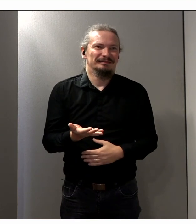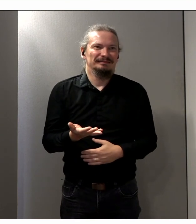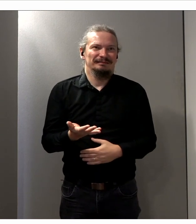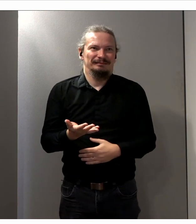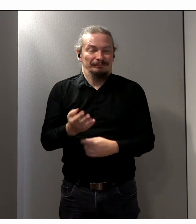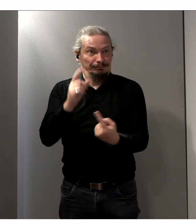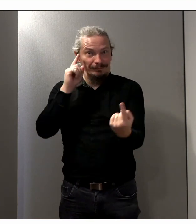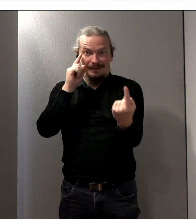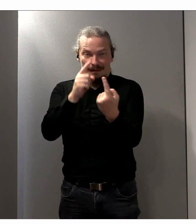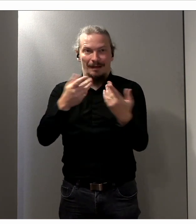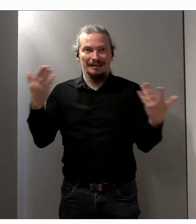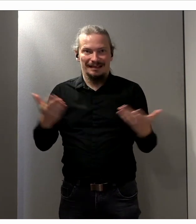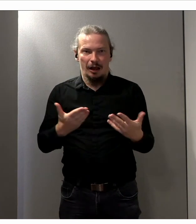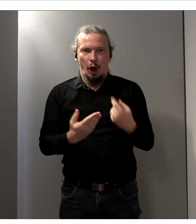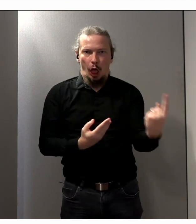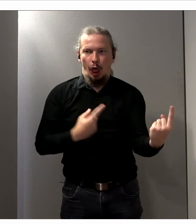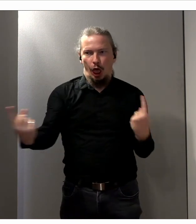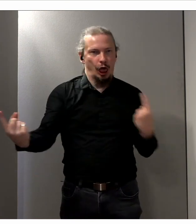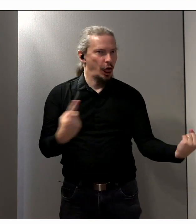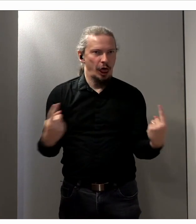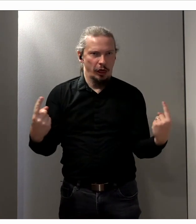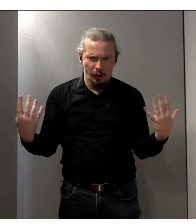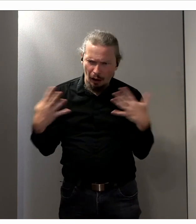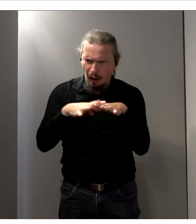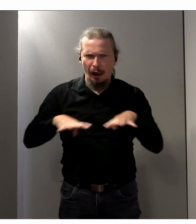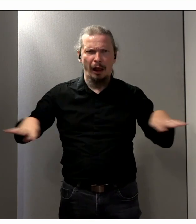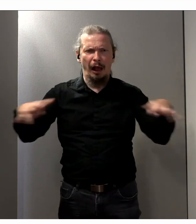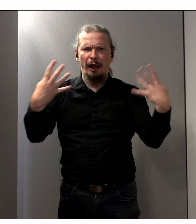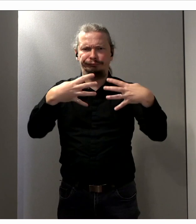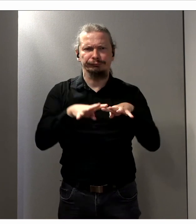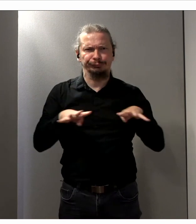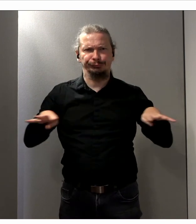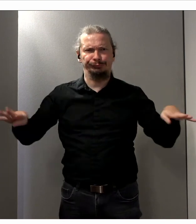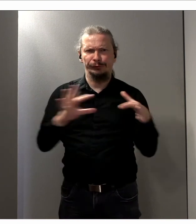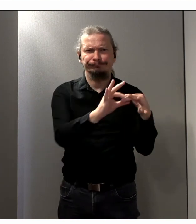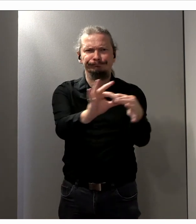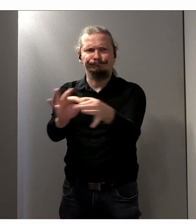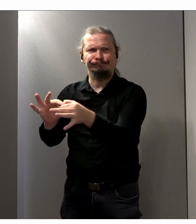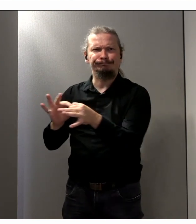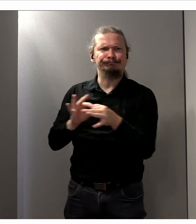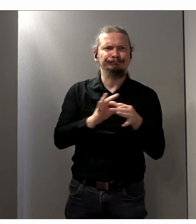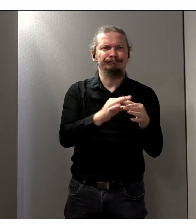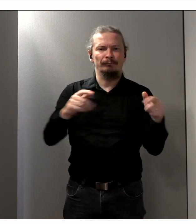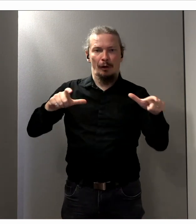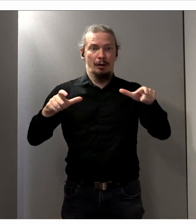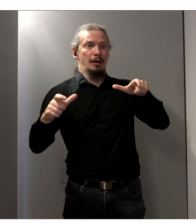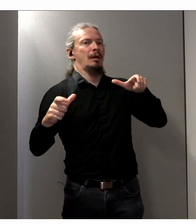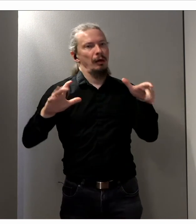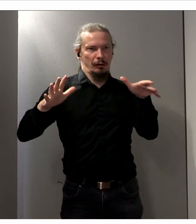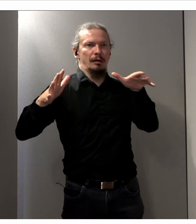Le sujet, c'est de les mettre en synergie de façon à ce qu'on puisse améliorer,